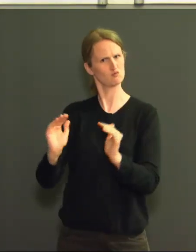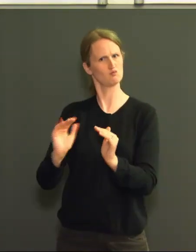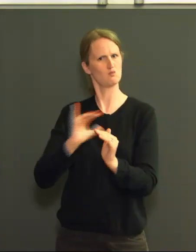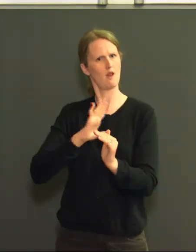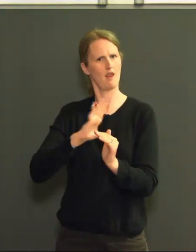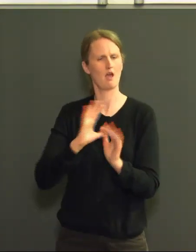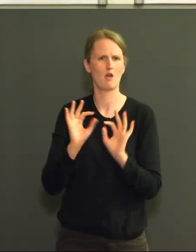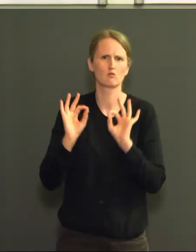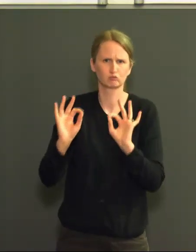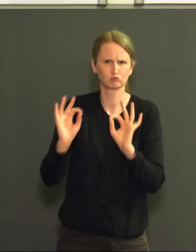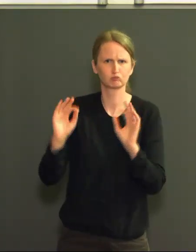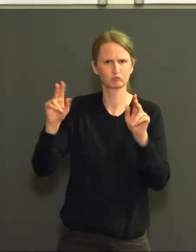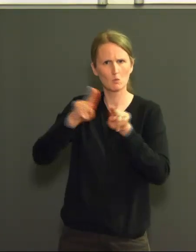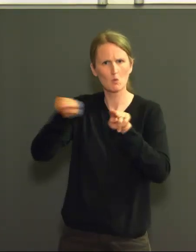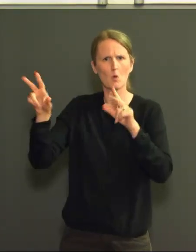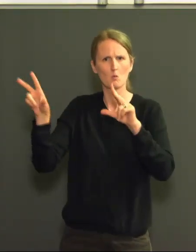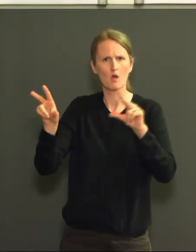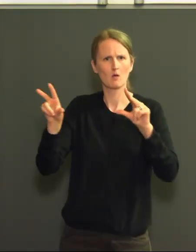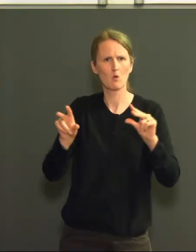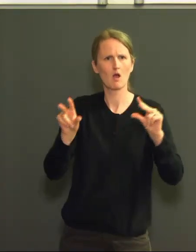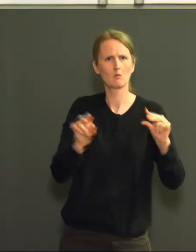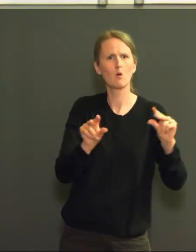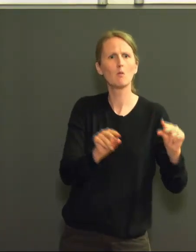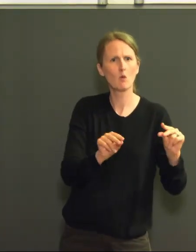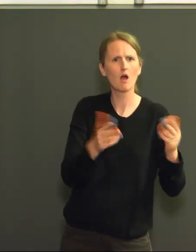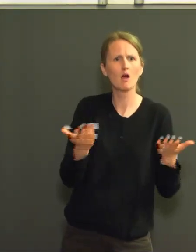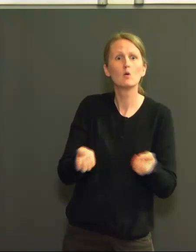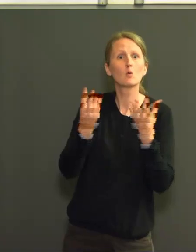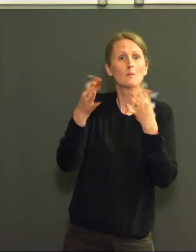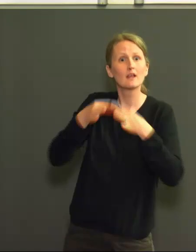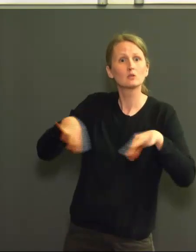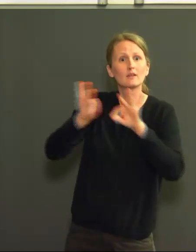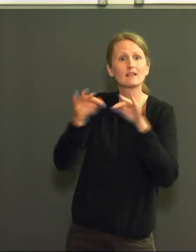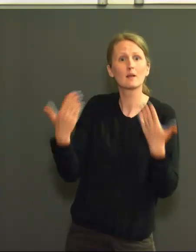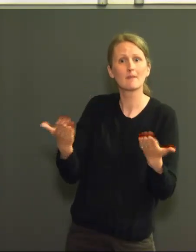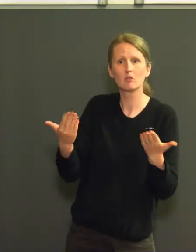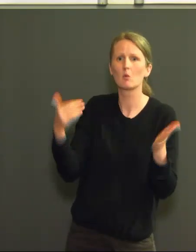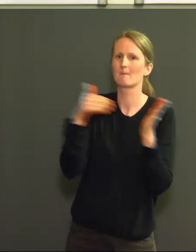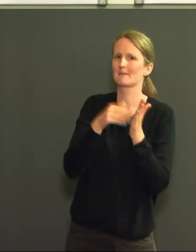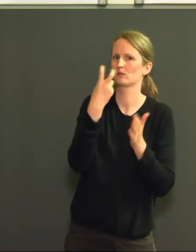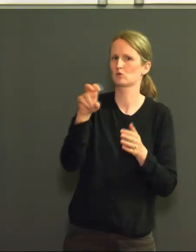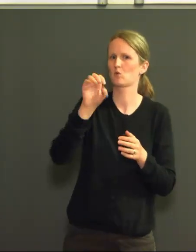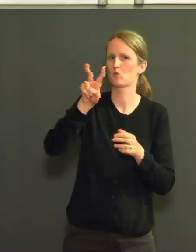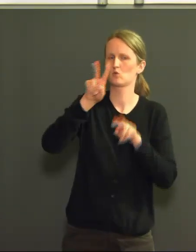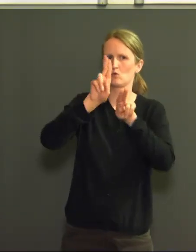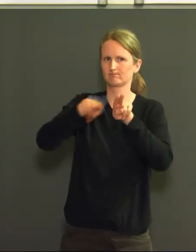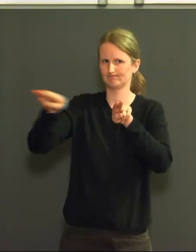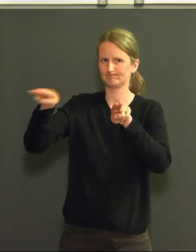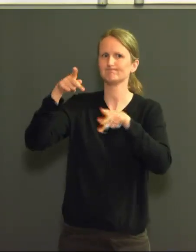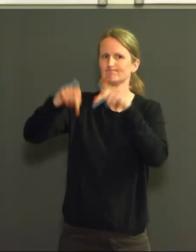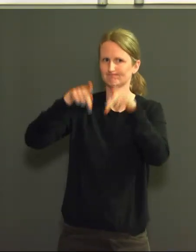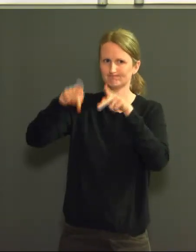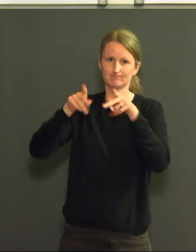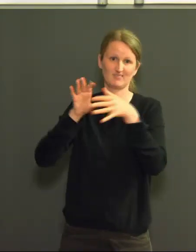Actuellement, nous avons encore 1232 patients hospitalisés pour Covid et dans ces